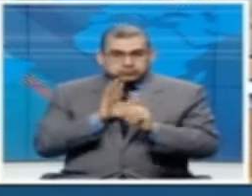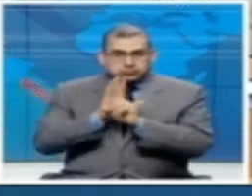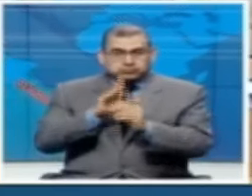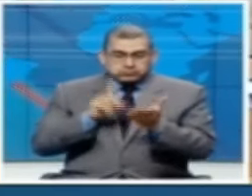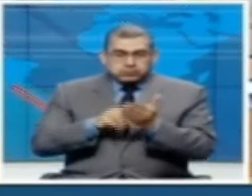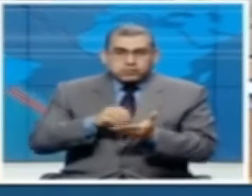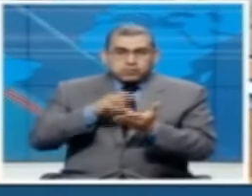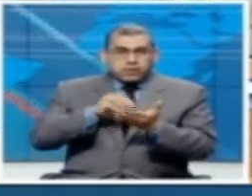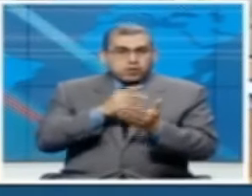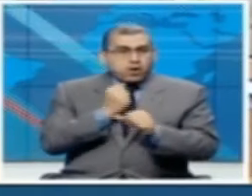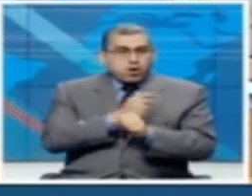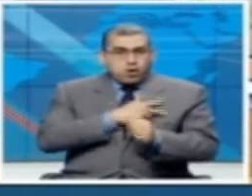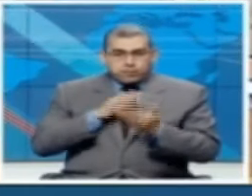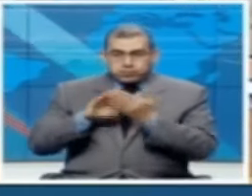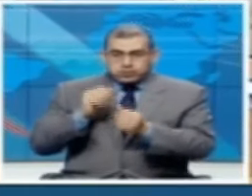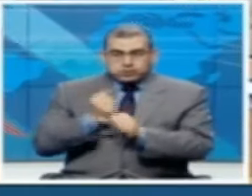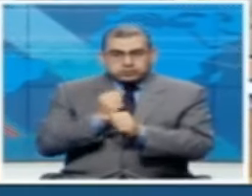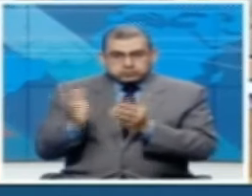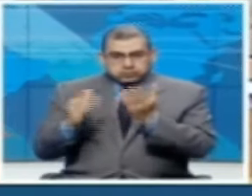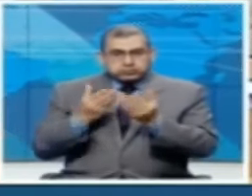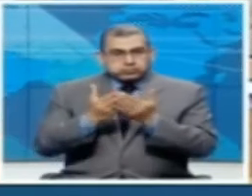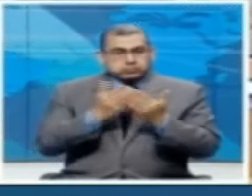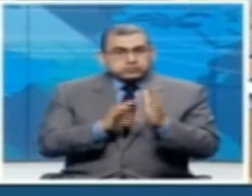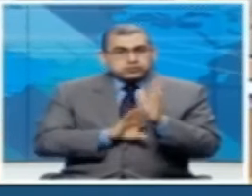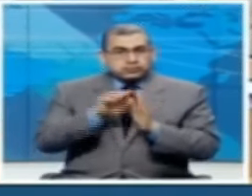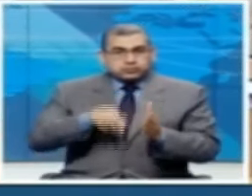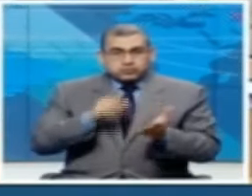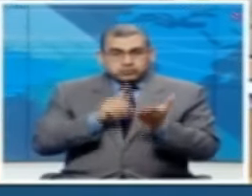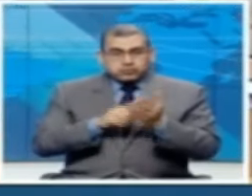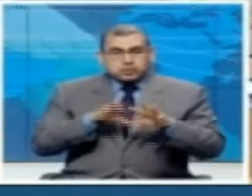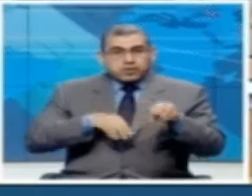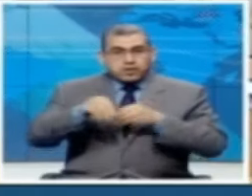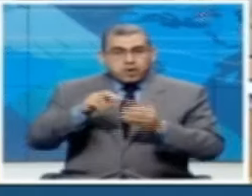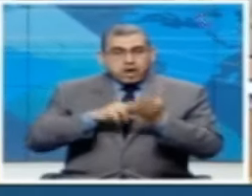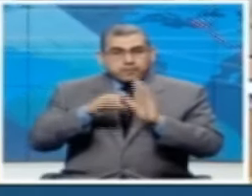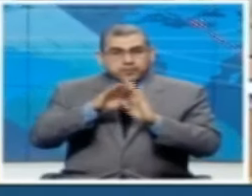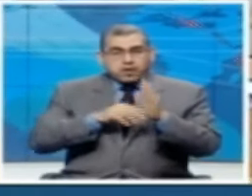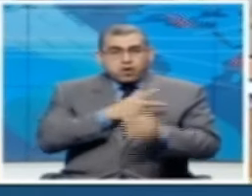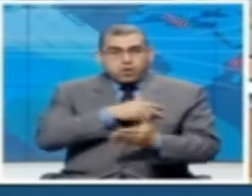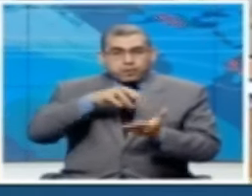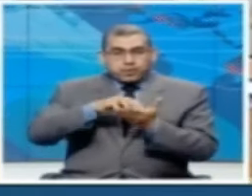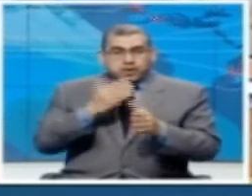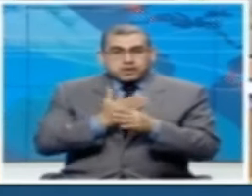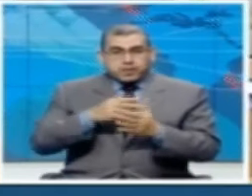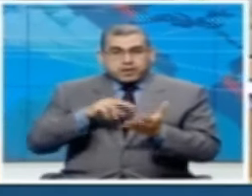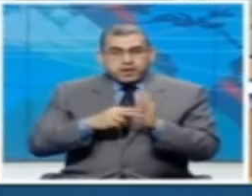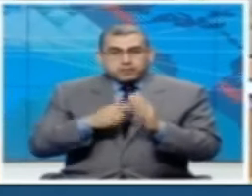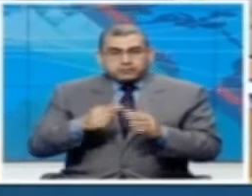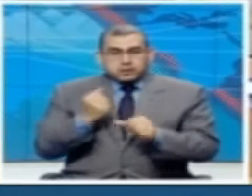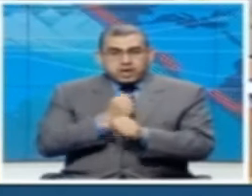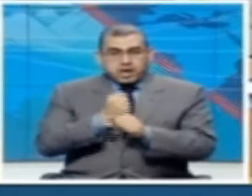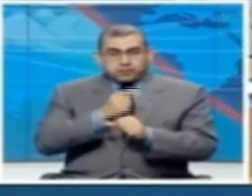المبادرات الاجتماعيه التنمويه وذلك من خلال التنسيق بين اجهزه الدوله والمجتمع المدني